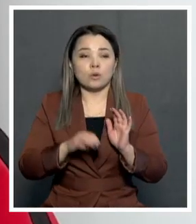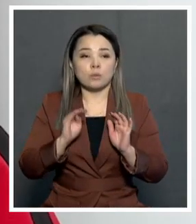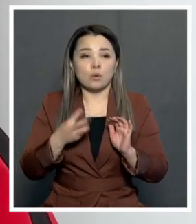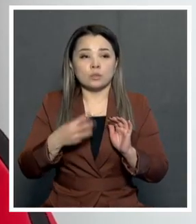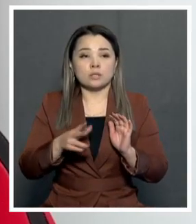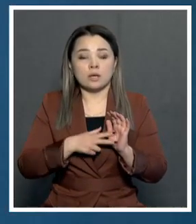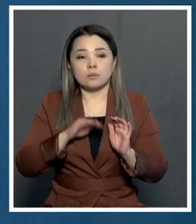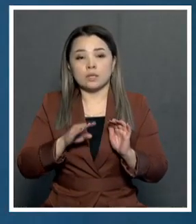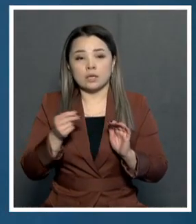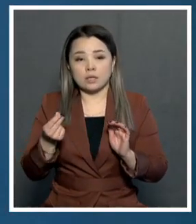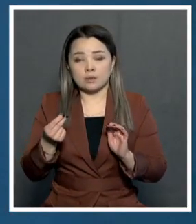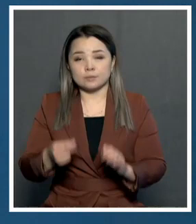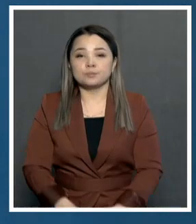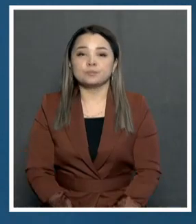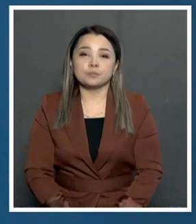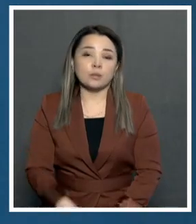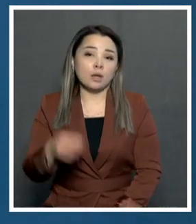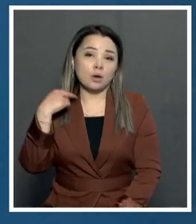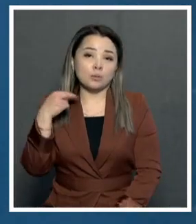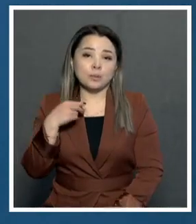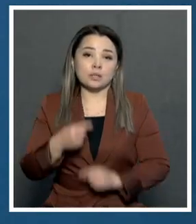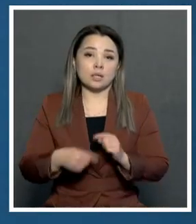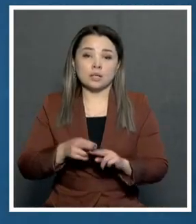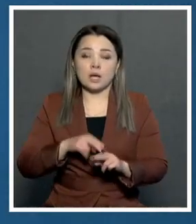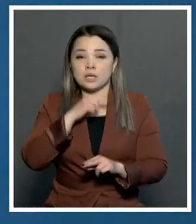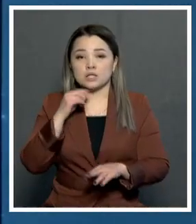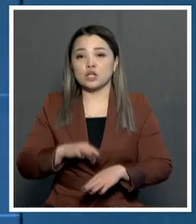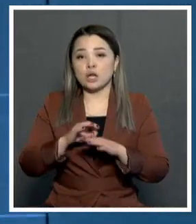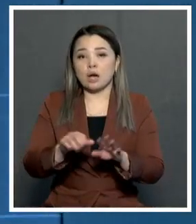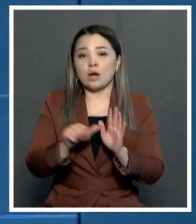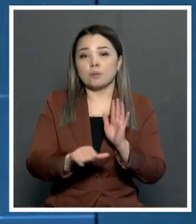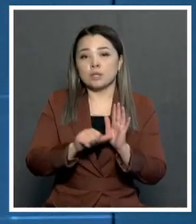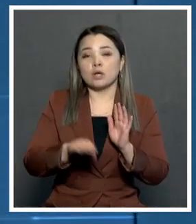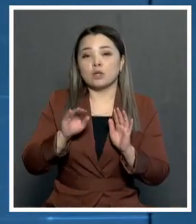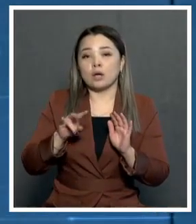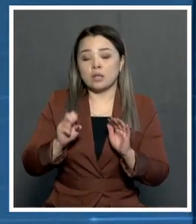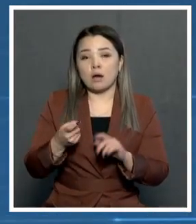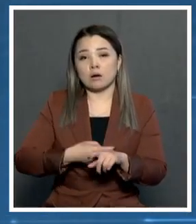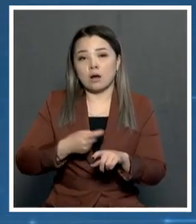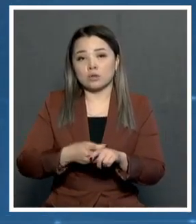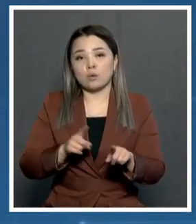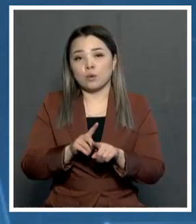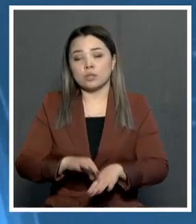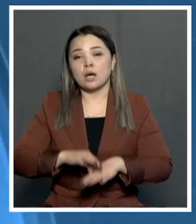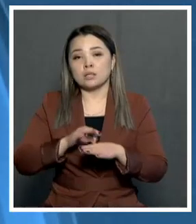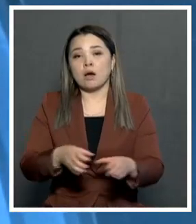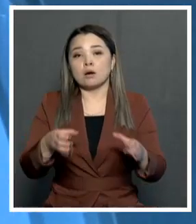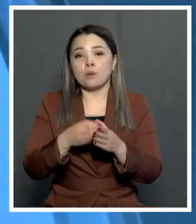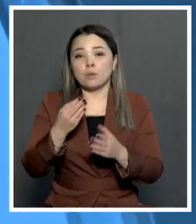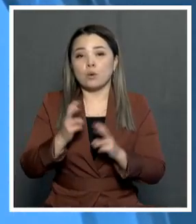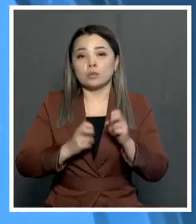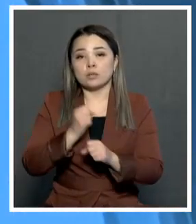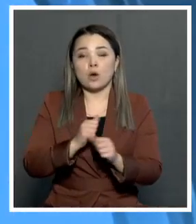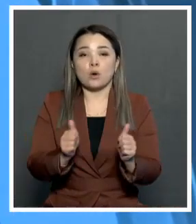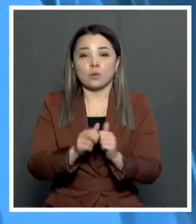теңге. Жалғастырамыз. Ақтөбе арқылы Ресейге жеткізілген 60 тонна картопқа қатысты оқиғадан кейін сол компанияның өнімдерін